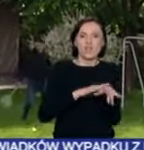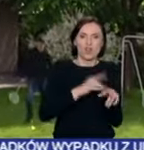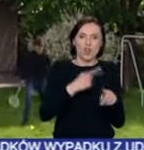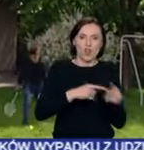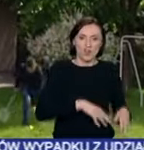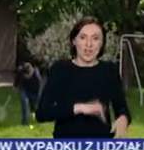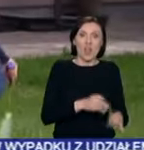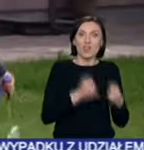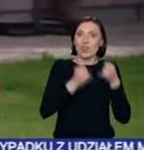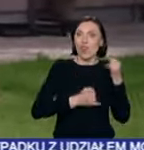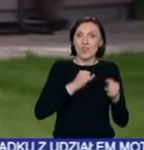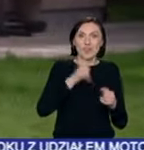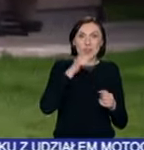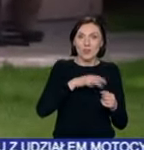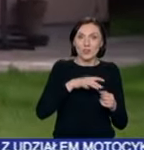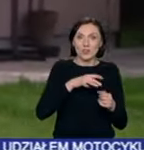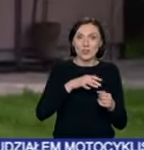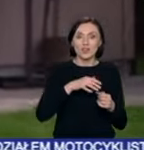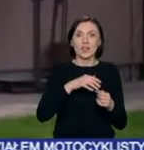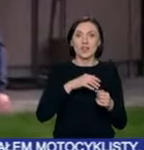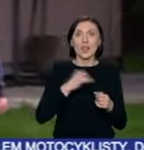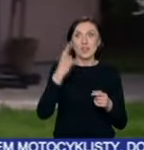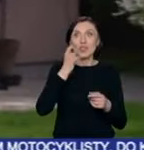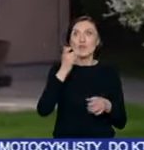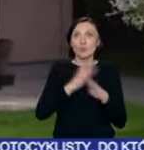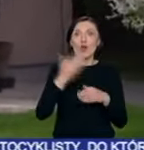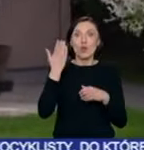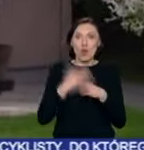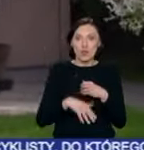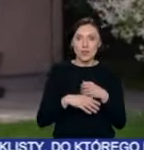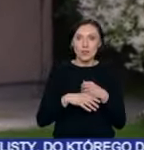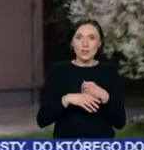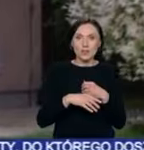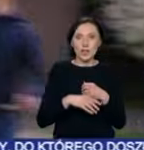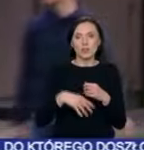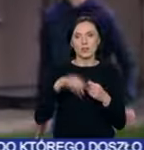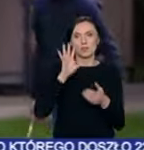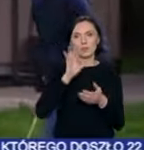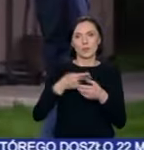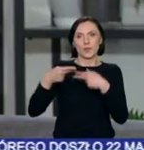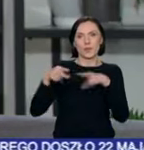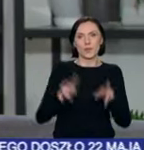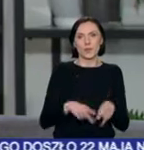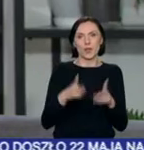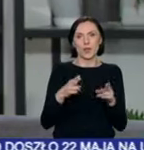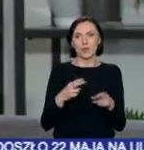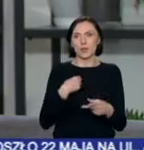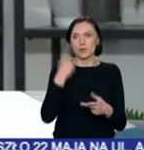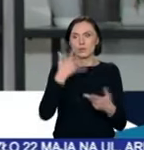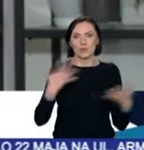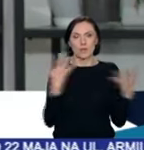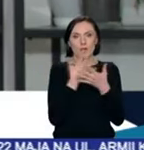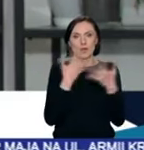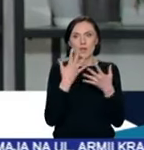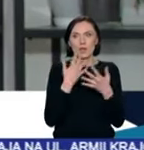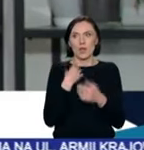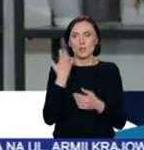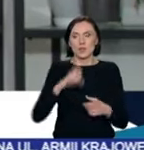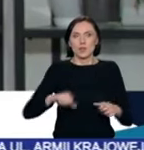I gdy wydawało się, że chłopiec ma za sobą to, co najgorsze, guz zaczął znowu rosnąć. Byłem w szoku, bardzo